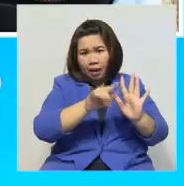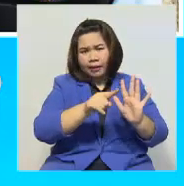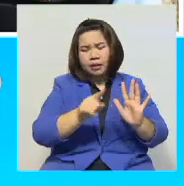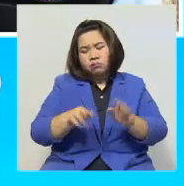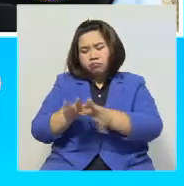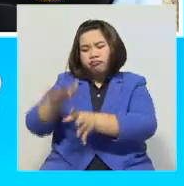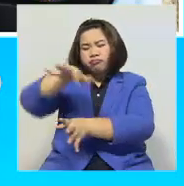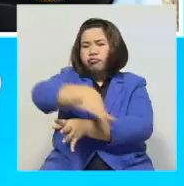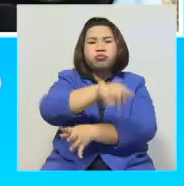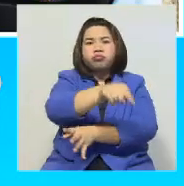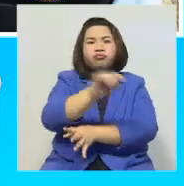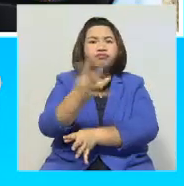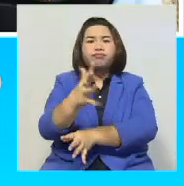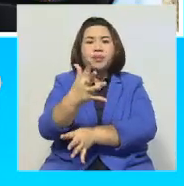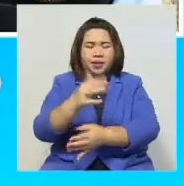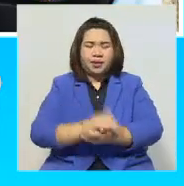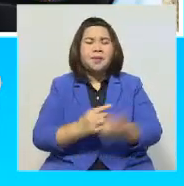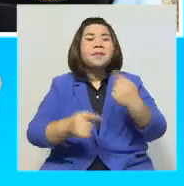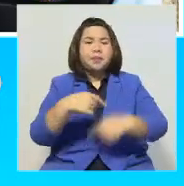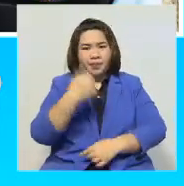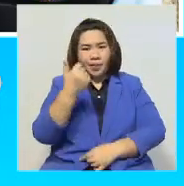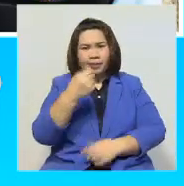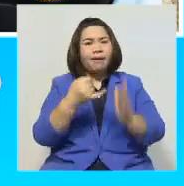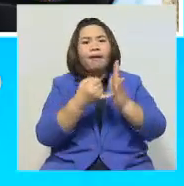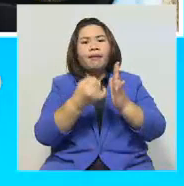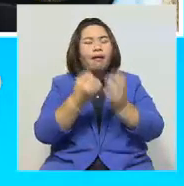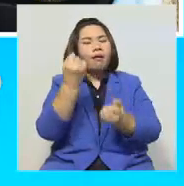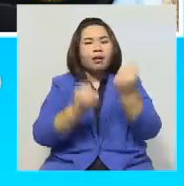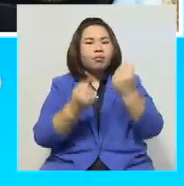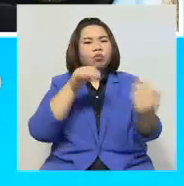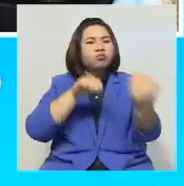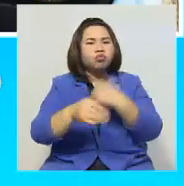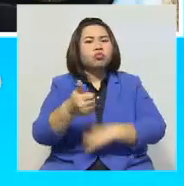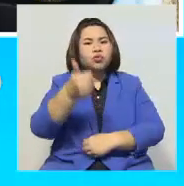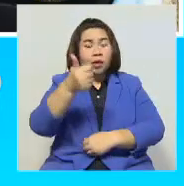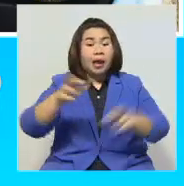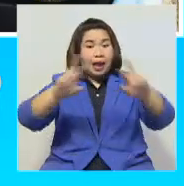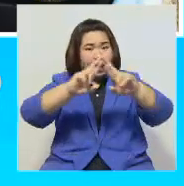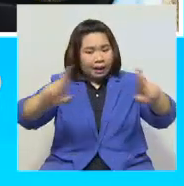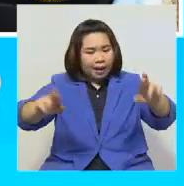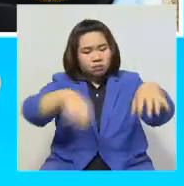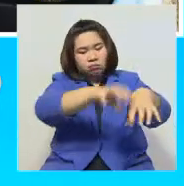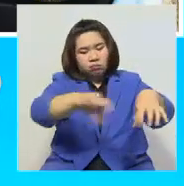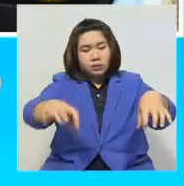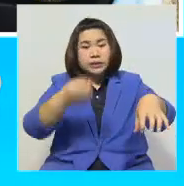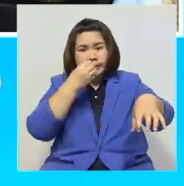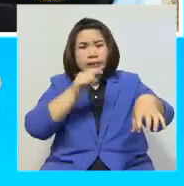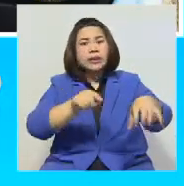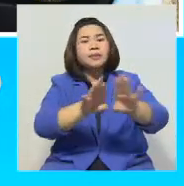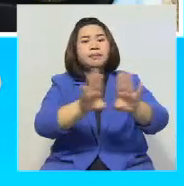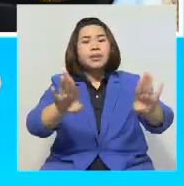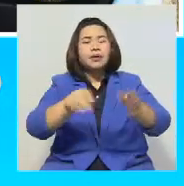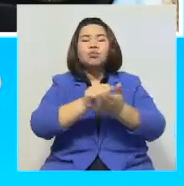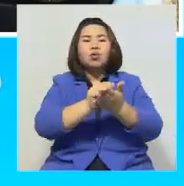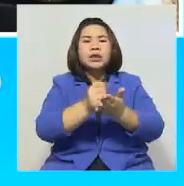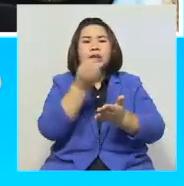คยท่วมเส้นทางนี้แล้วก็สามารถเดินทางได้อย่างสะดวกนะครับเส้นทางสะดวกแล้วก็ร้านอาหารอะไรต่างๆเนี่ยยังเปิดบริการตามป